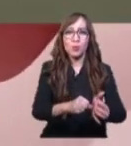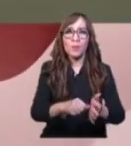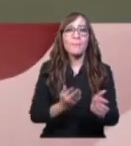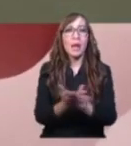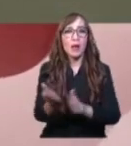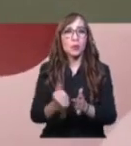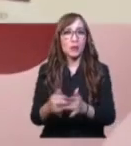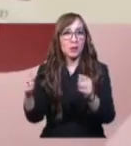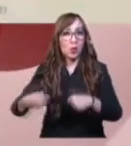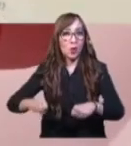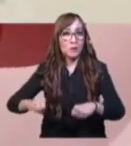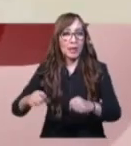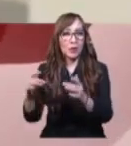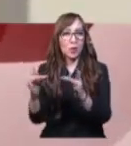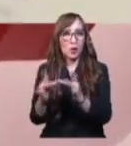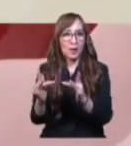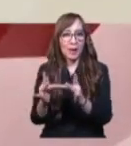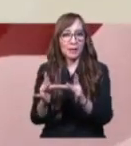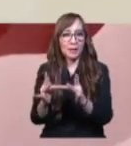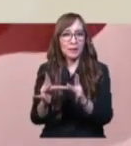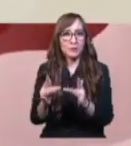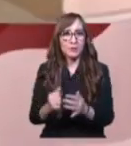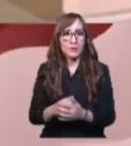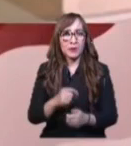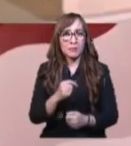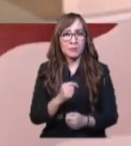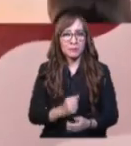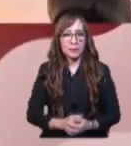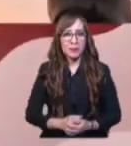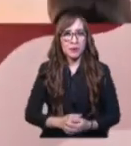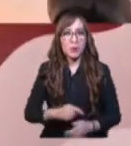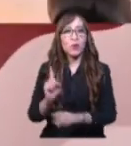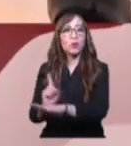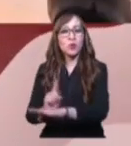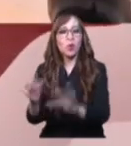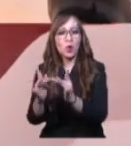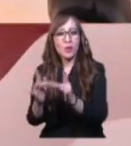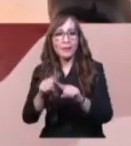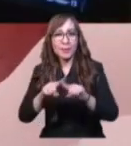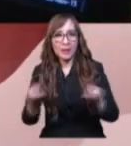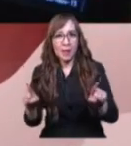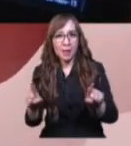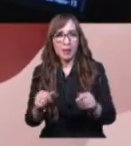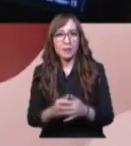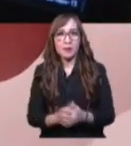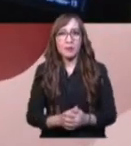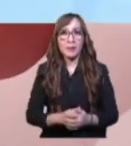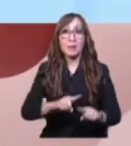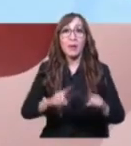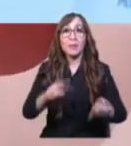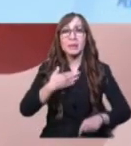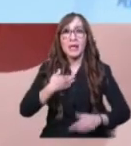online. Supaya customer experience toko biasa dan toko online berbeda. Tapi yang jelas toko online ini juga saya